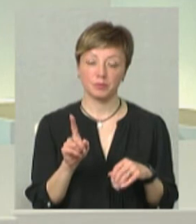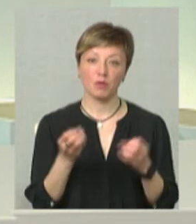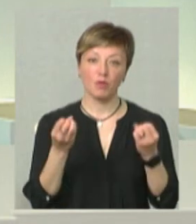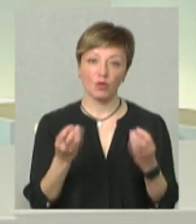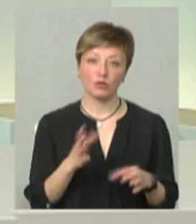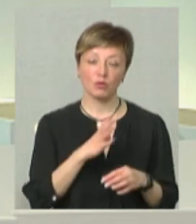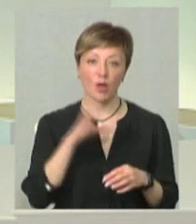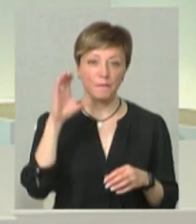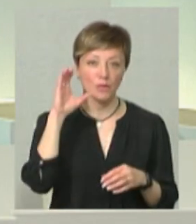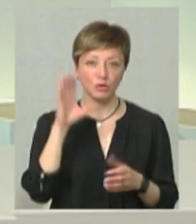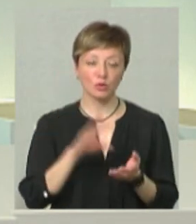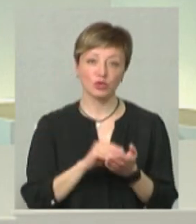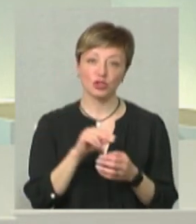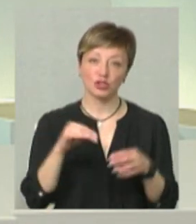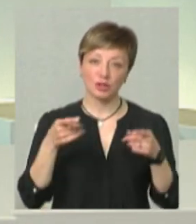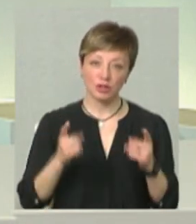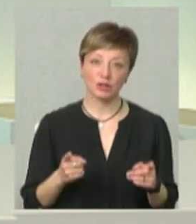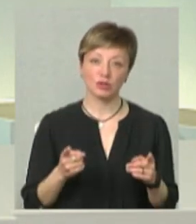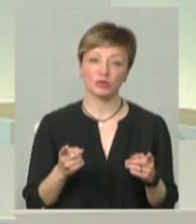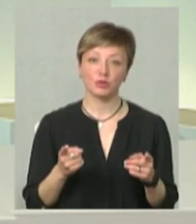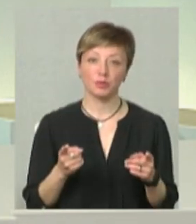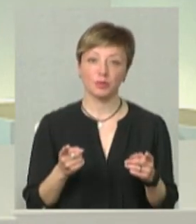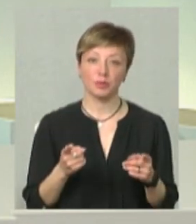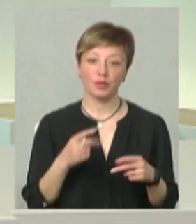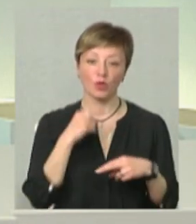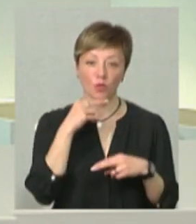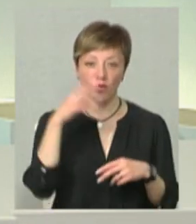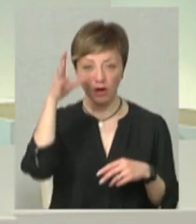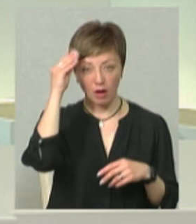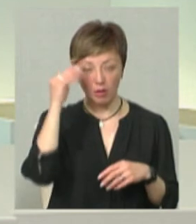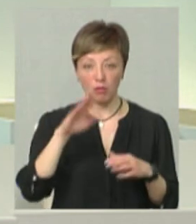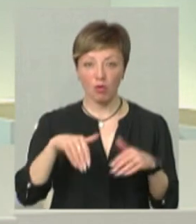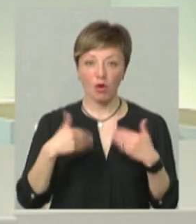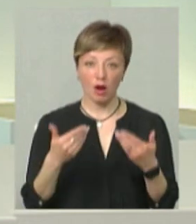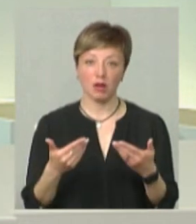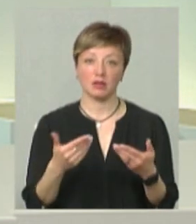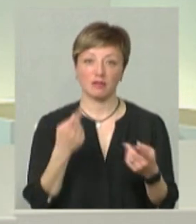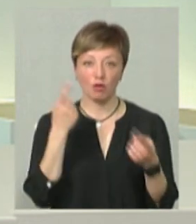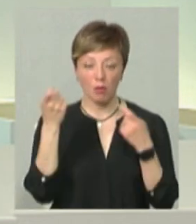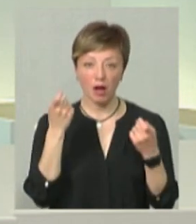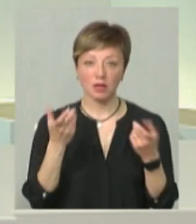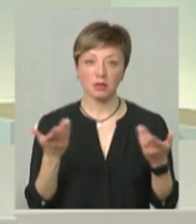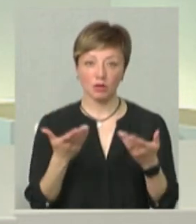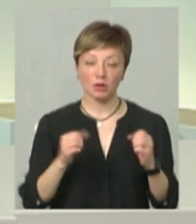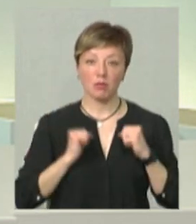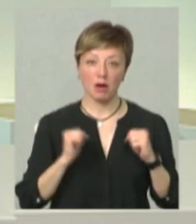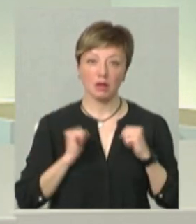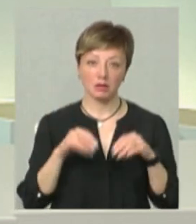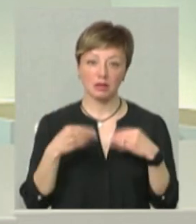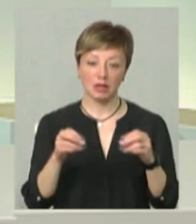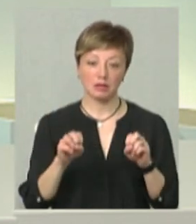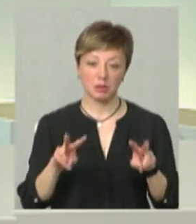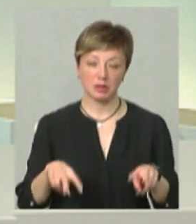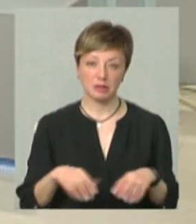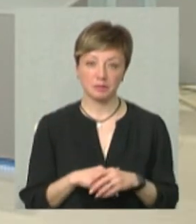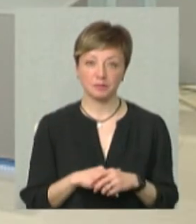просто була прослухана, так, чи дійсно прийняли до уваги ті поради, ту інформацію, яку намагалися надати